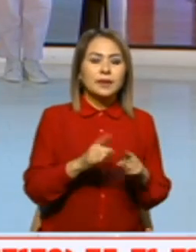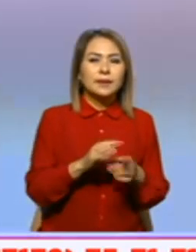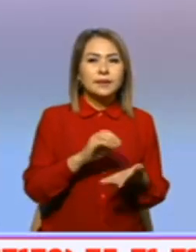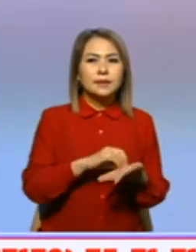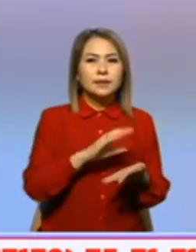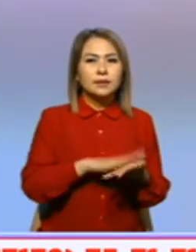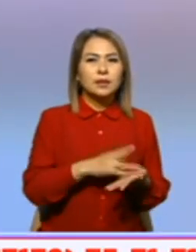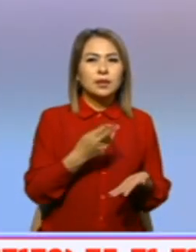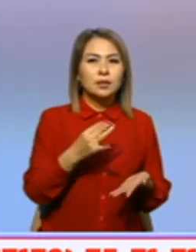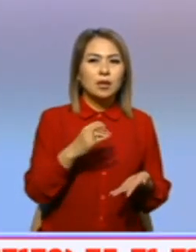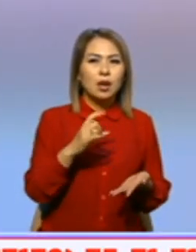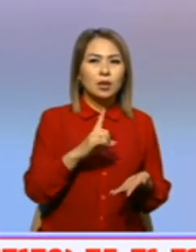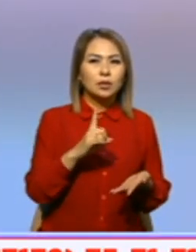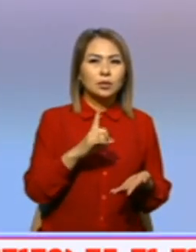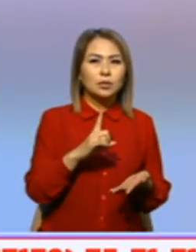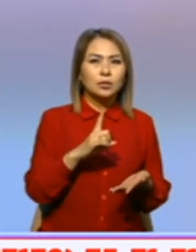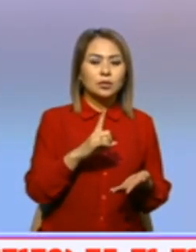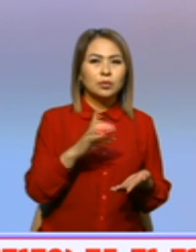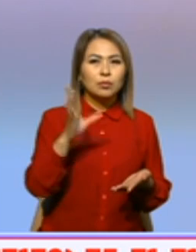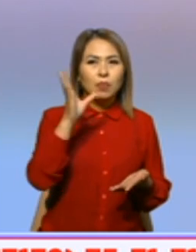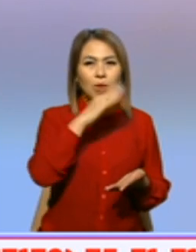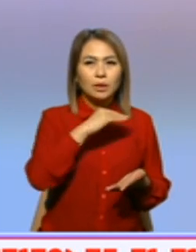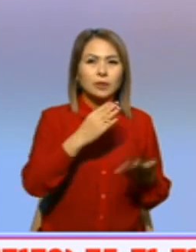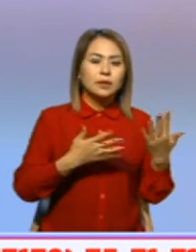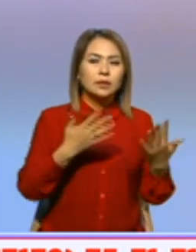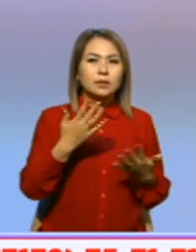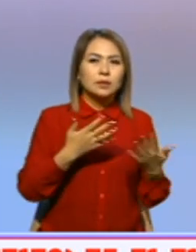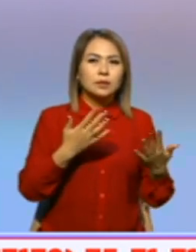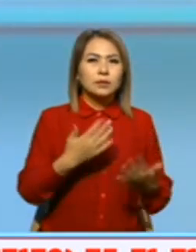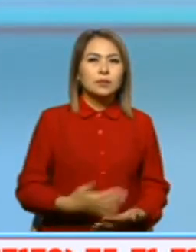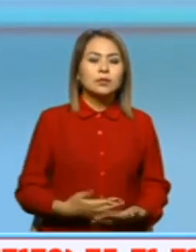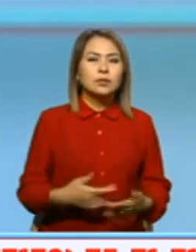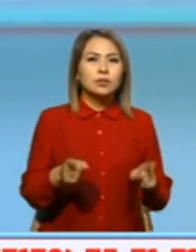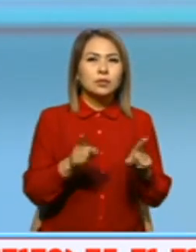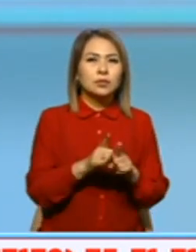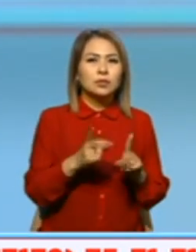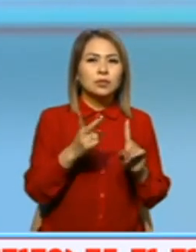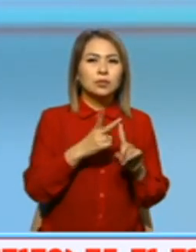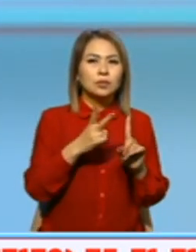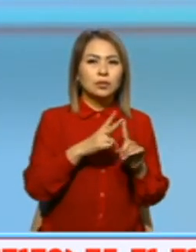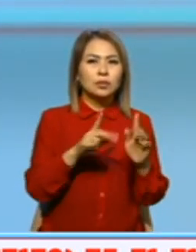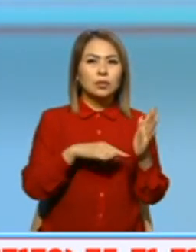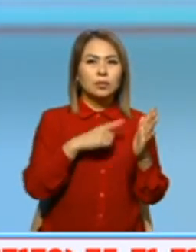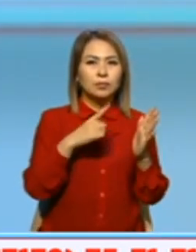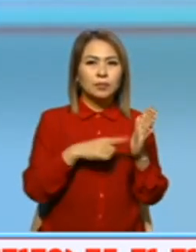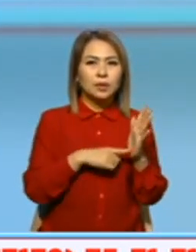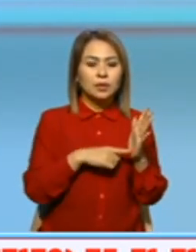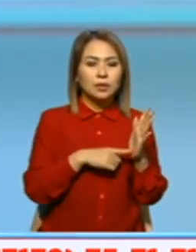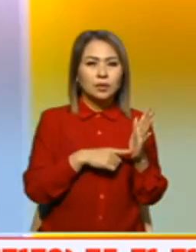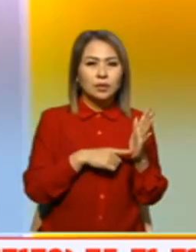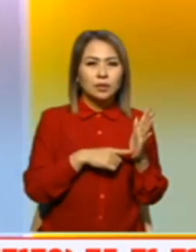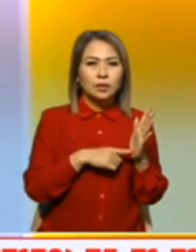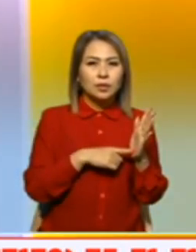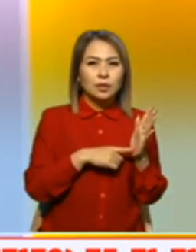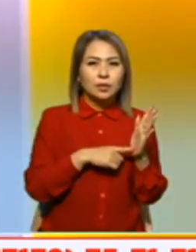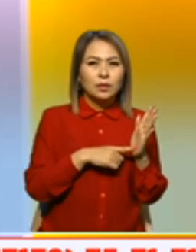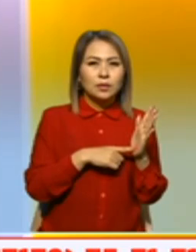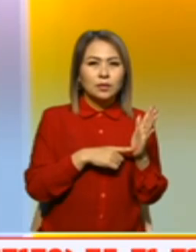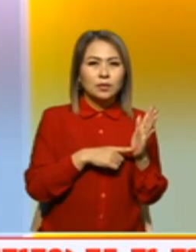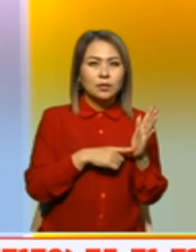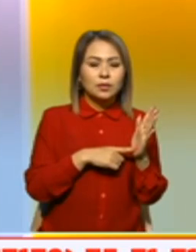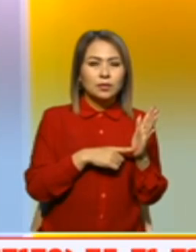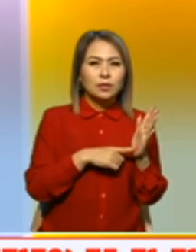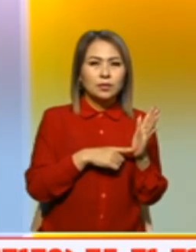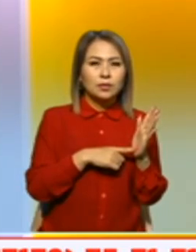диагноздар деген шығу мүмкін бе, әлде жоқ па? Сосын тағы екінші сұрағым бар. Мына